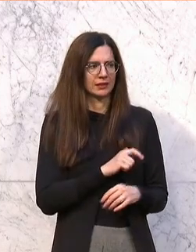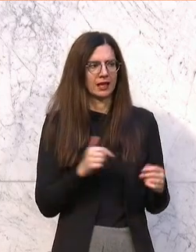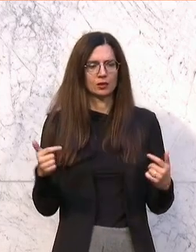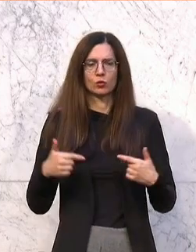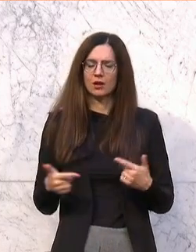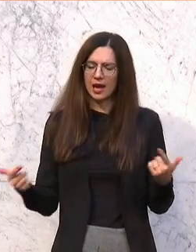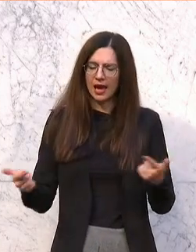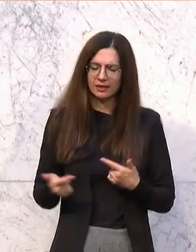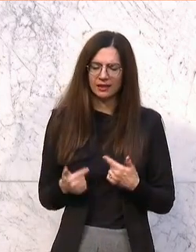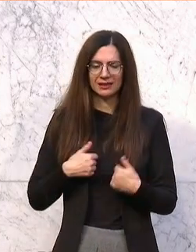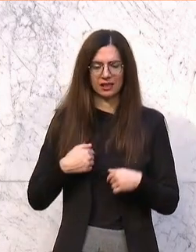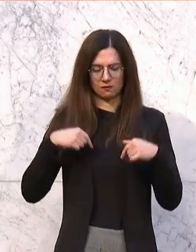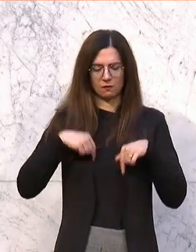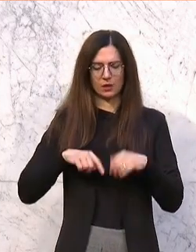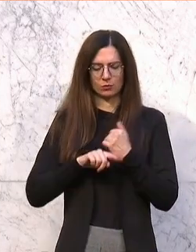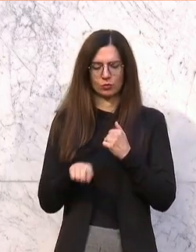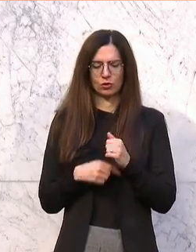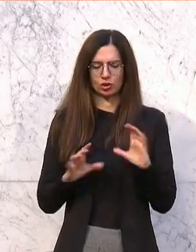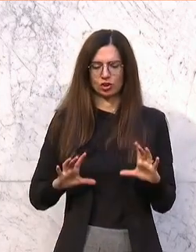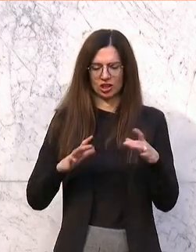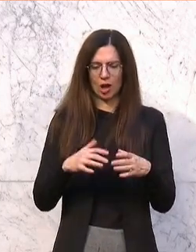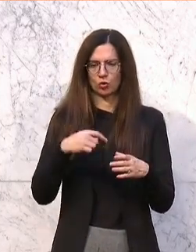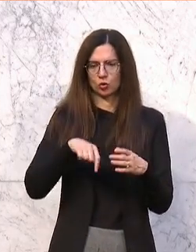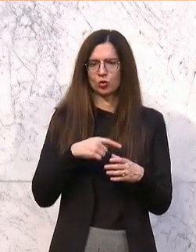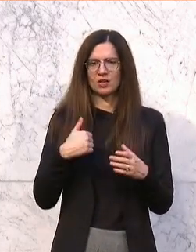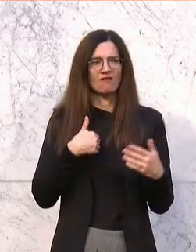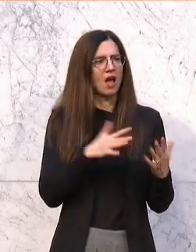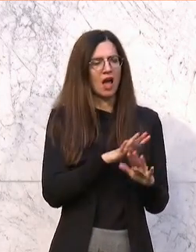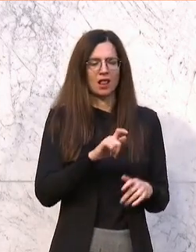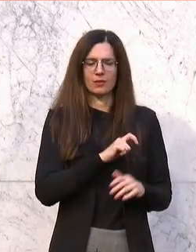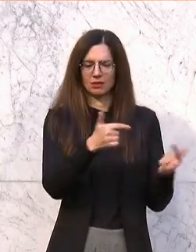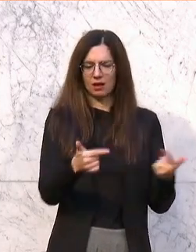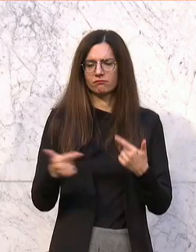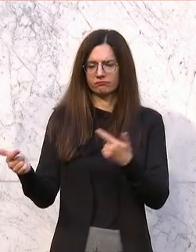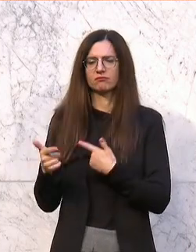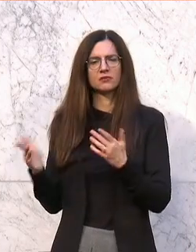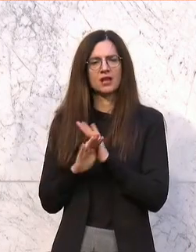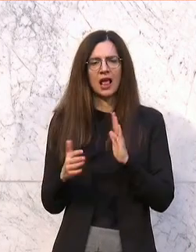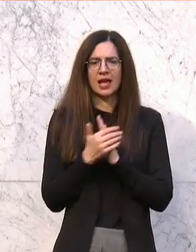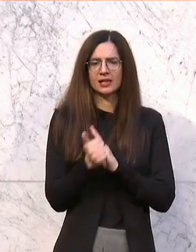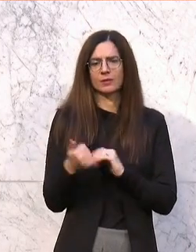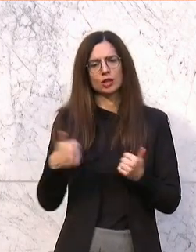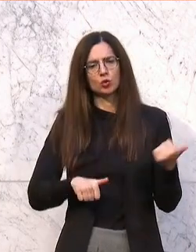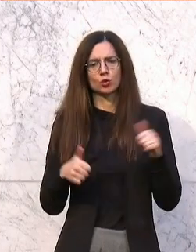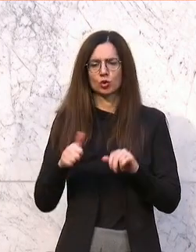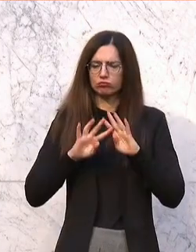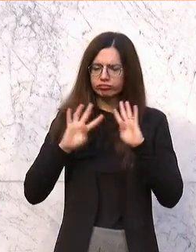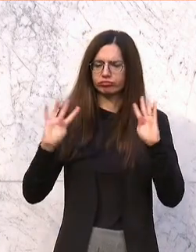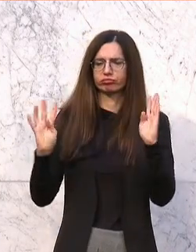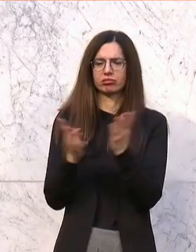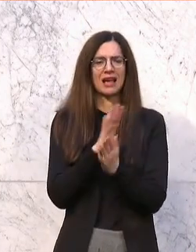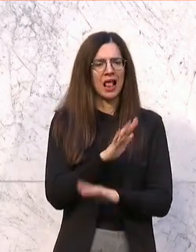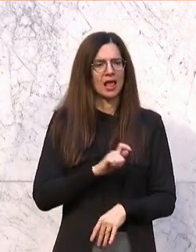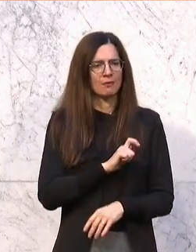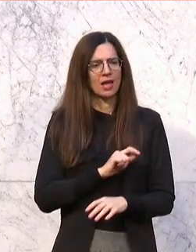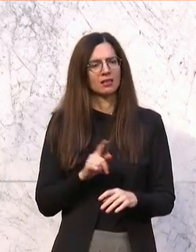5-Parteien-Einladung gemacht. Ich bin ja Vorsitzender des Budgetausschusses. Und dann haben wir alle Expertinnen und Experten dazugeholt. Alle Fraktionen